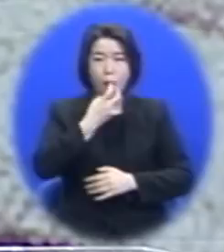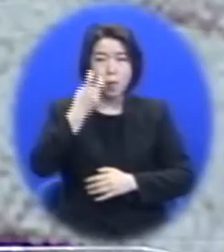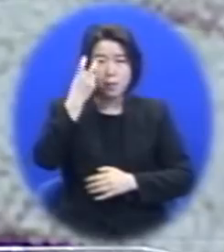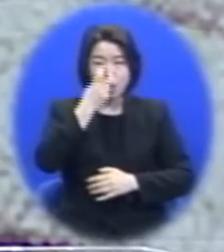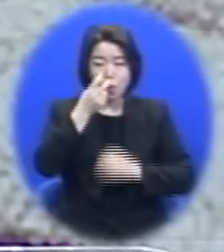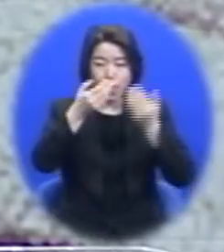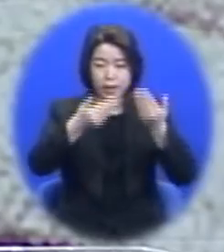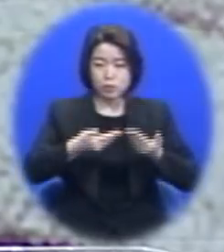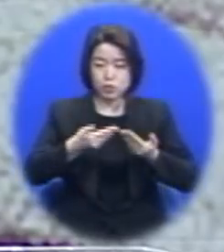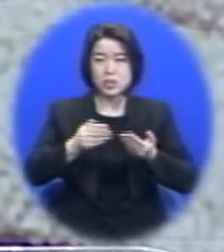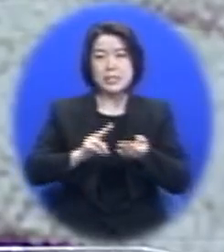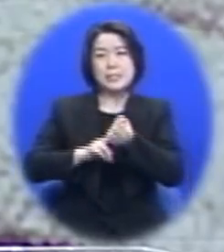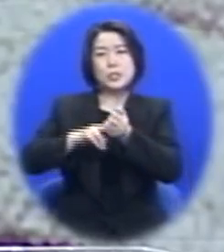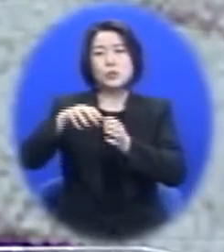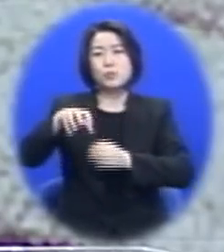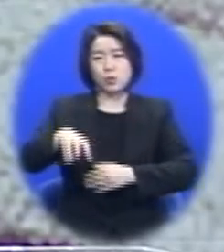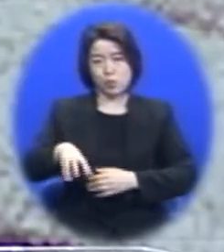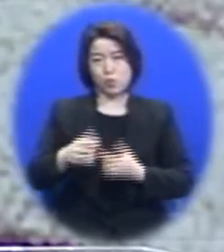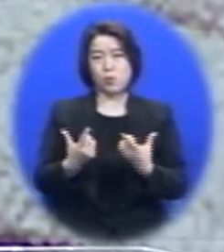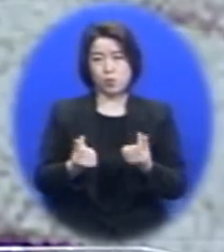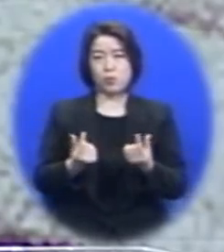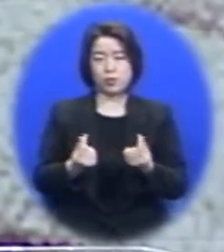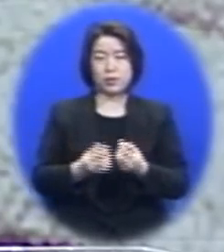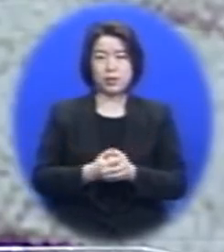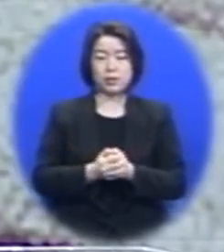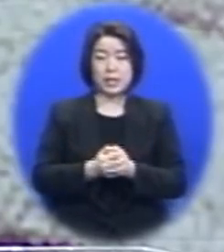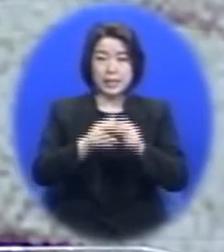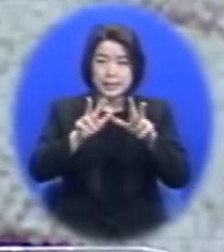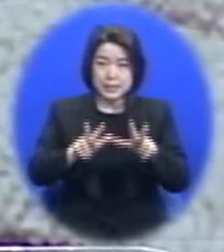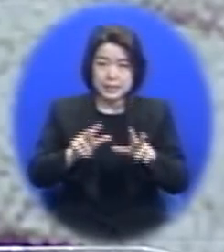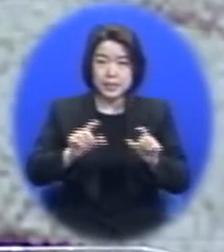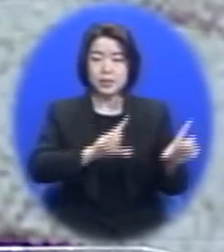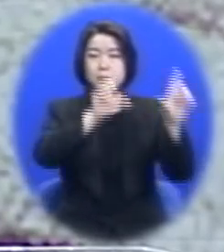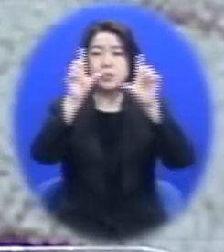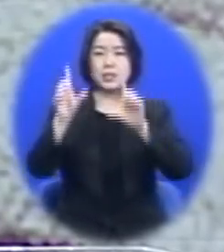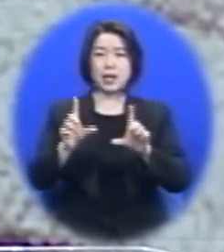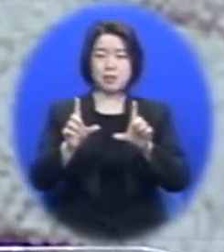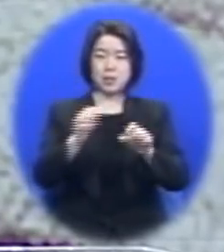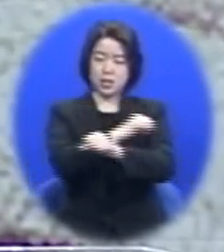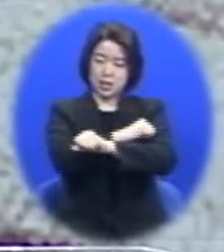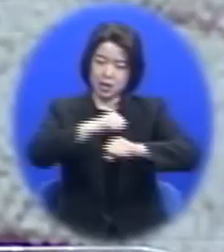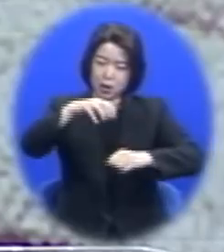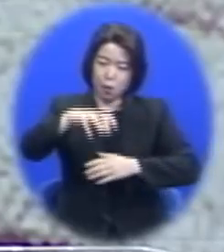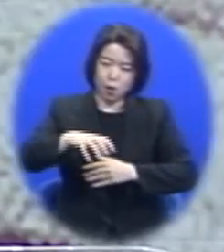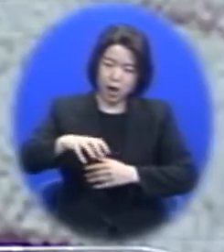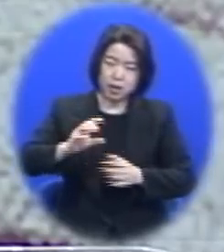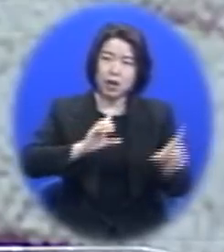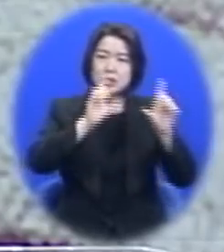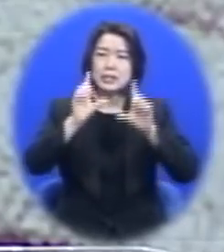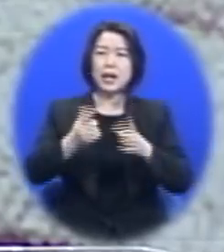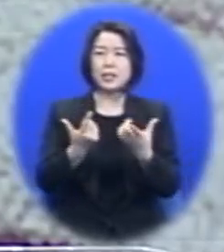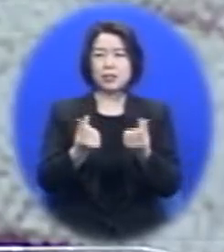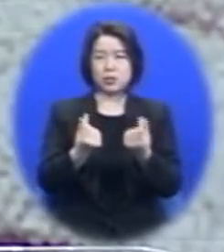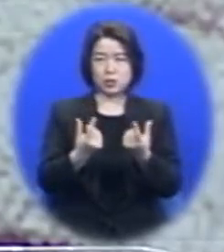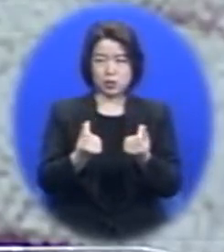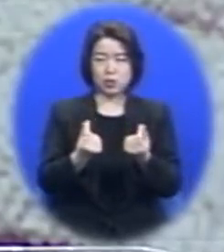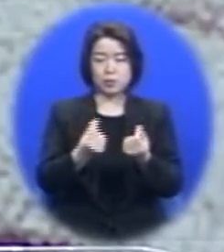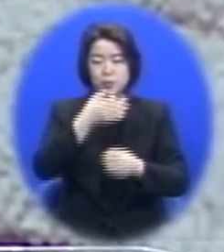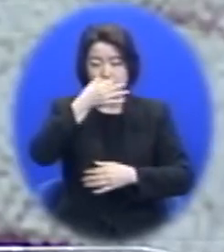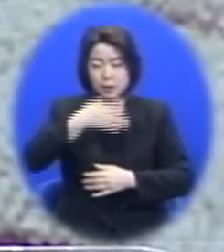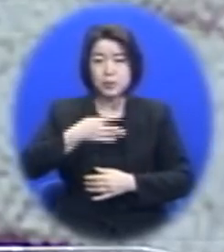은신처 라는 사실입니다 여러분들이 지금 삶이 정말 광야를 지나는 것 같이 힘든 다